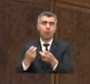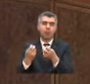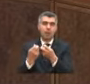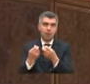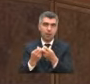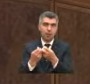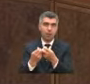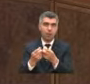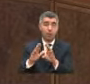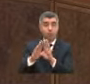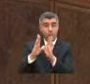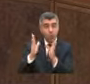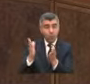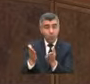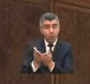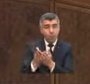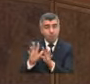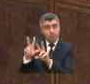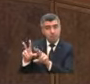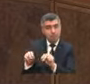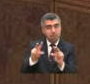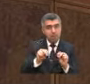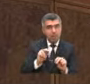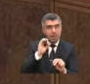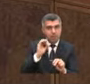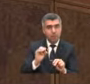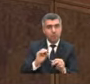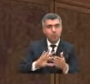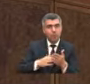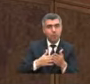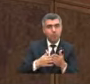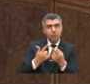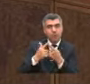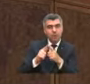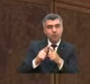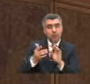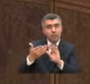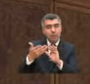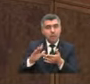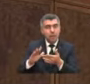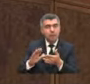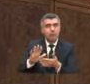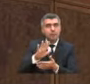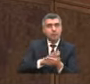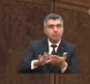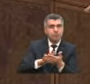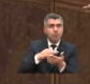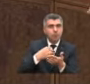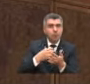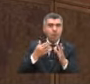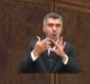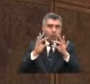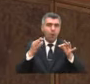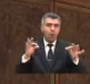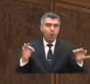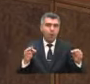كل الحالات المشابهة لهذه الجريمة واللي تدخل فيها خصوصيات رقمية إلكترونية كبيرة جدا مما يستدعي المراجعة،